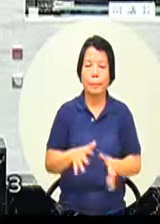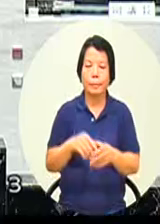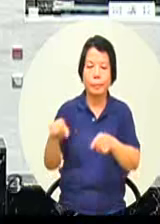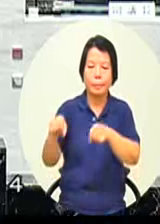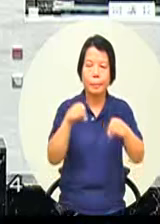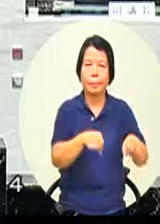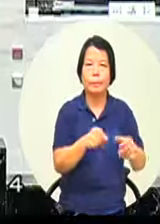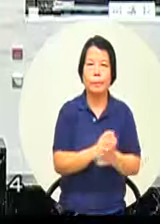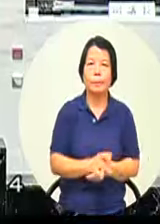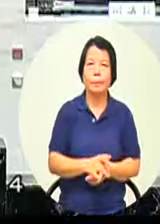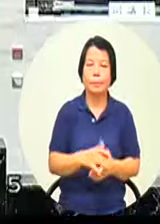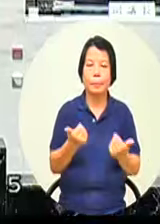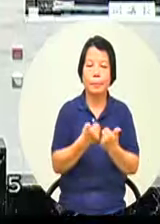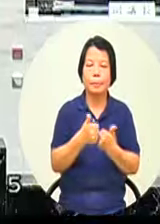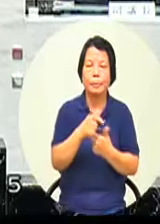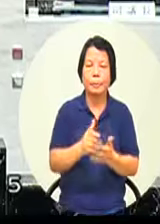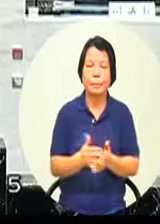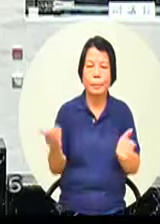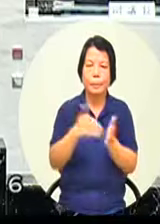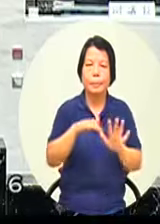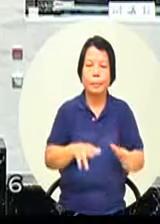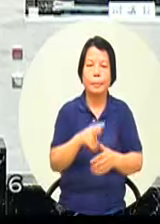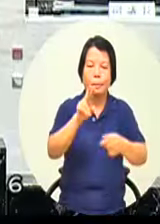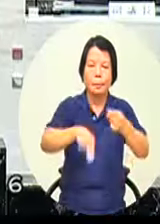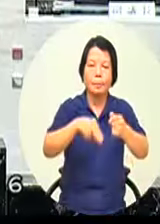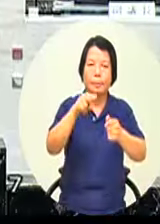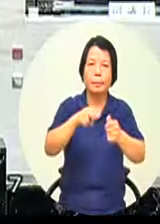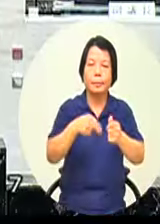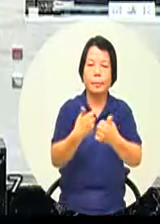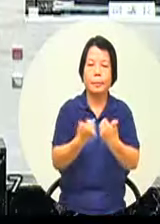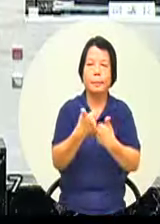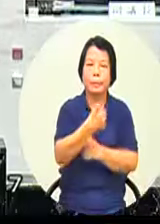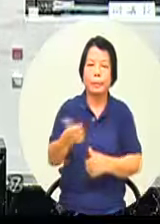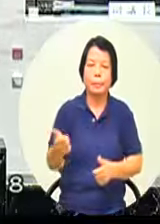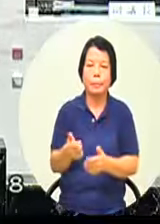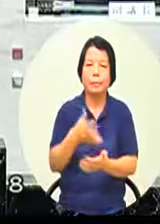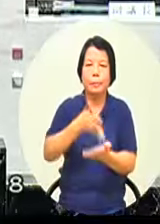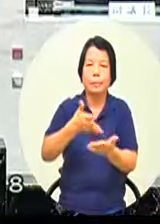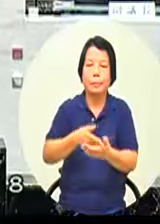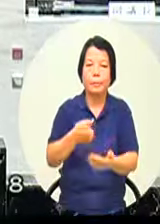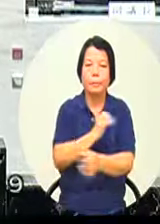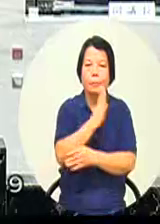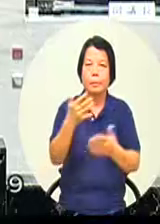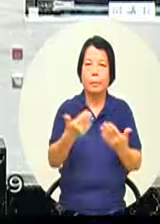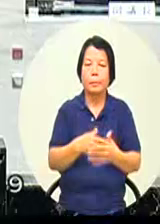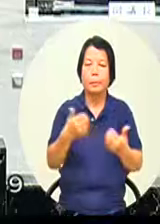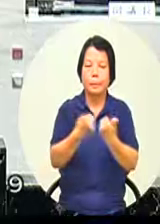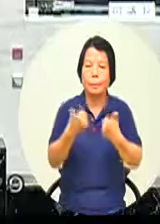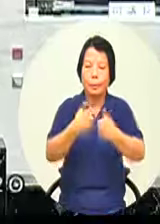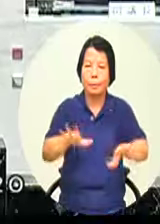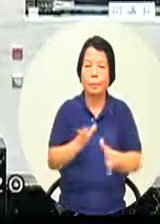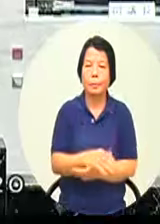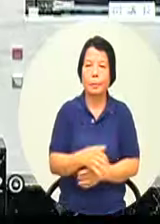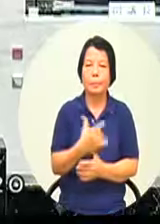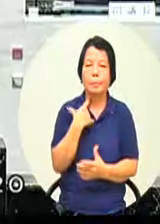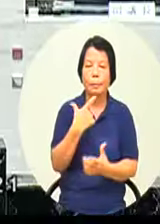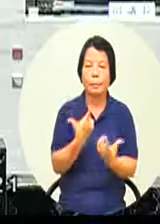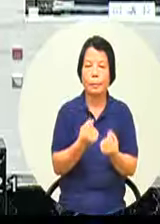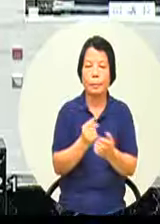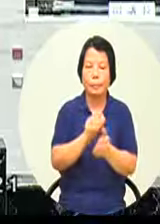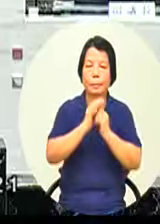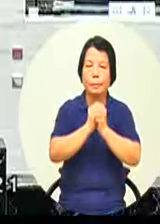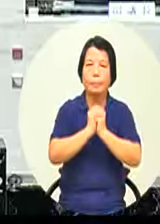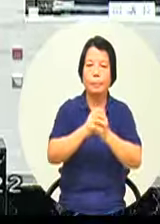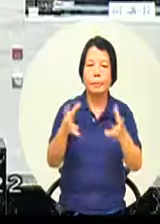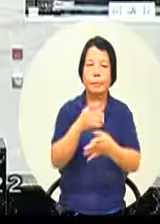间会议哈，到那个刘信正议员了哈，发言完毕再行散会。那么同时也拜托各位